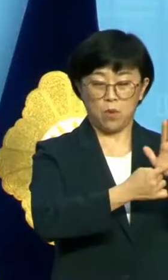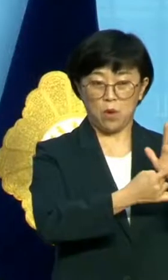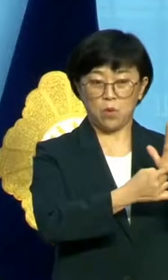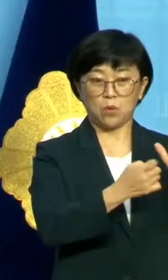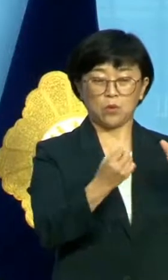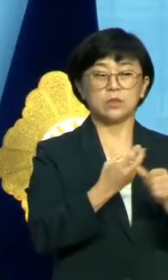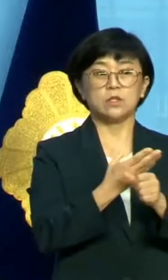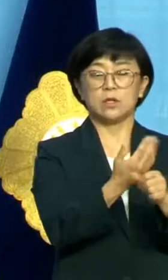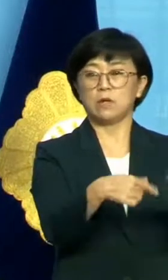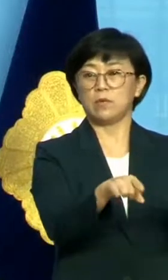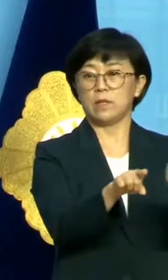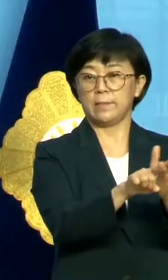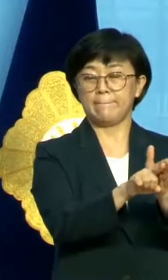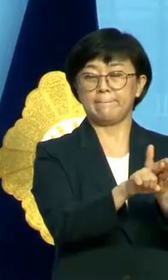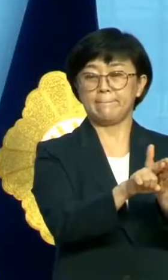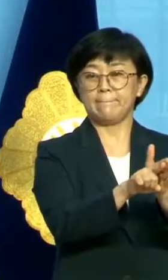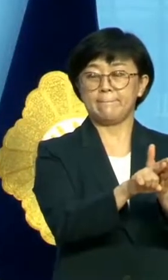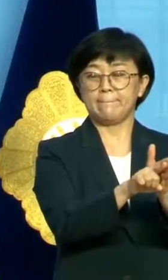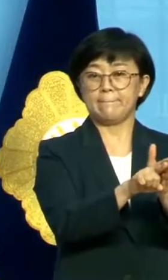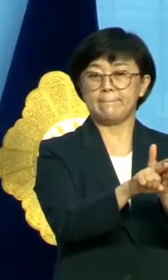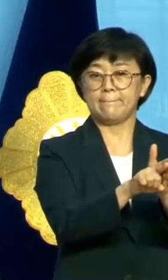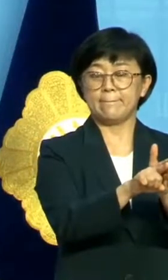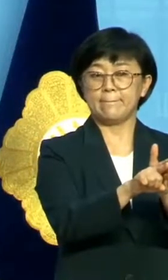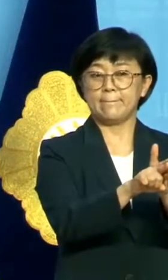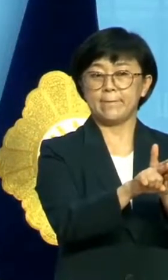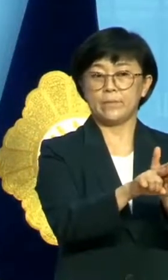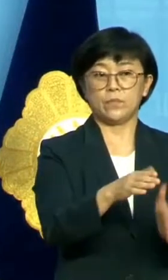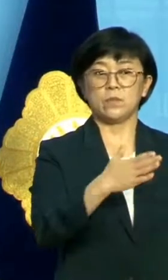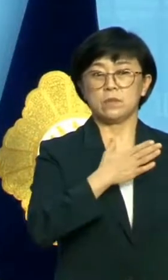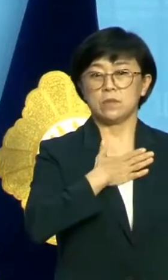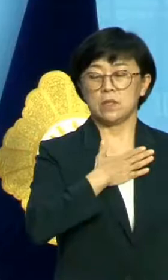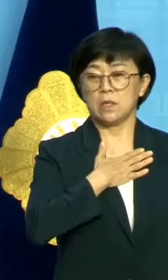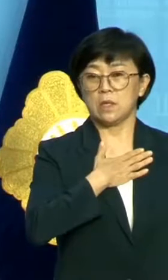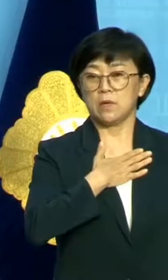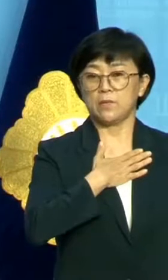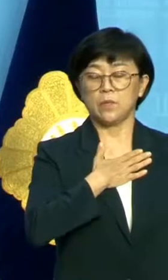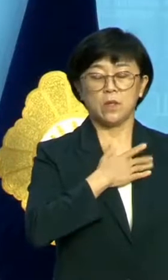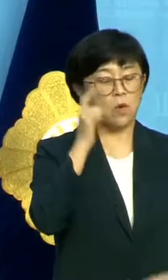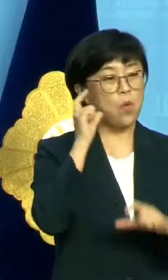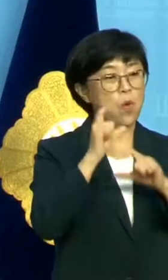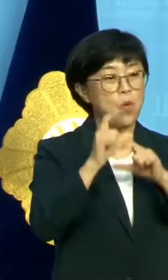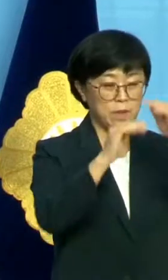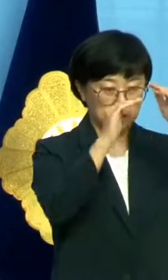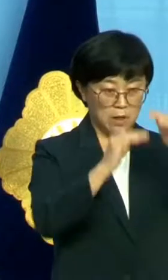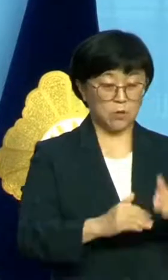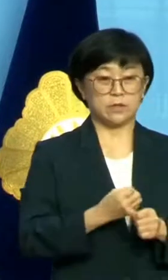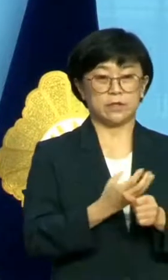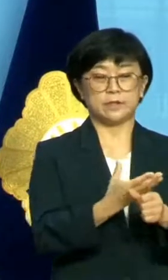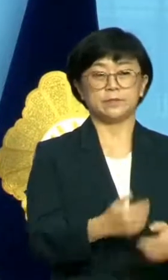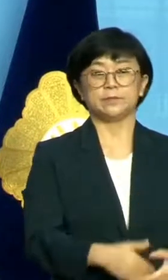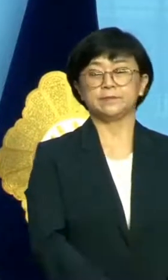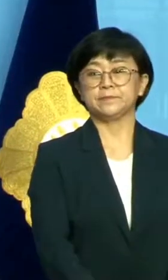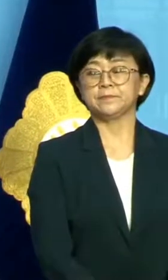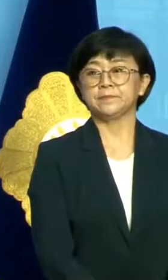발표하고 전달해 드리는 자리입니다. 그동안 제가 고민했던 내용들을 좀 말씀드리도록 하겠습니다.